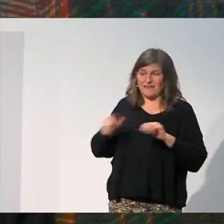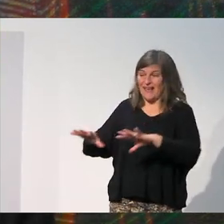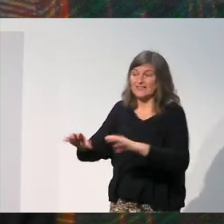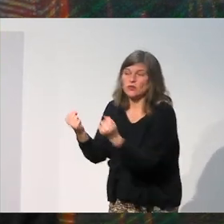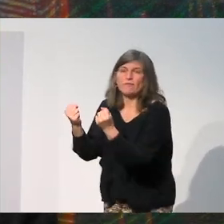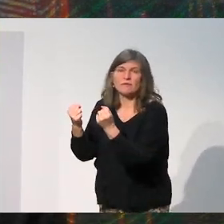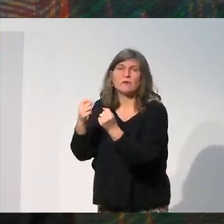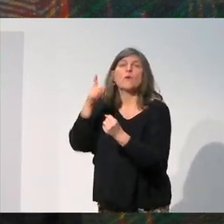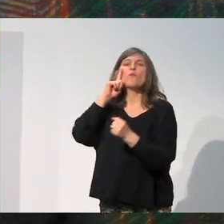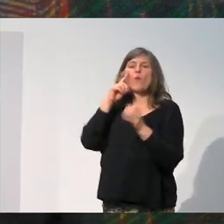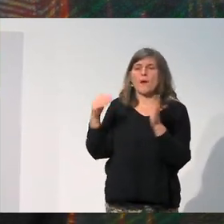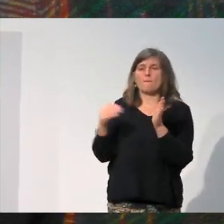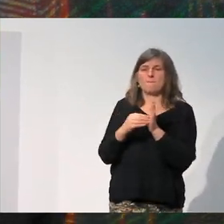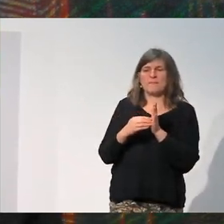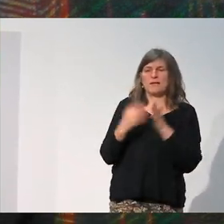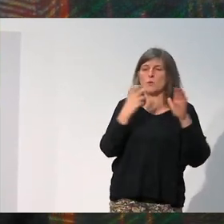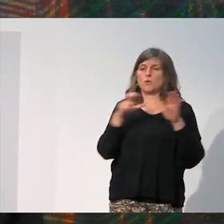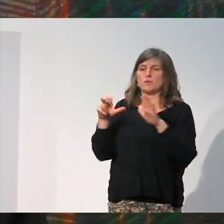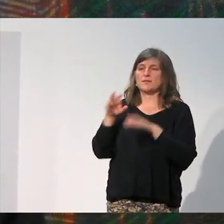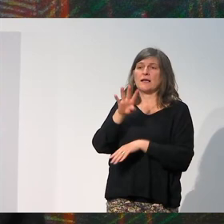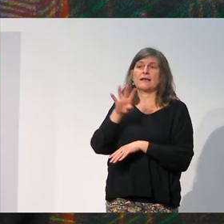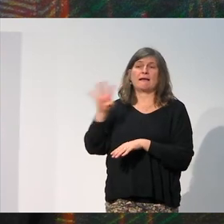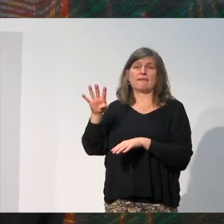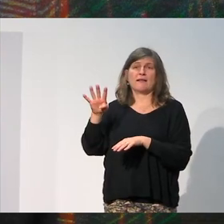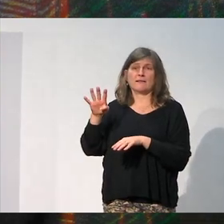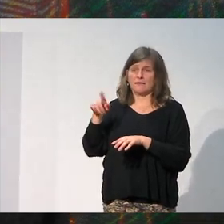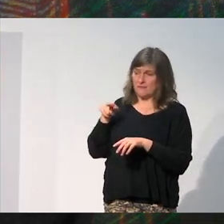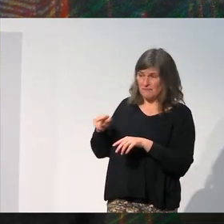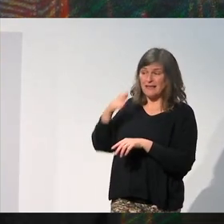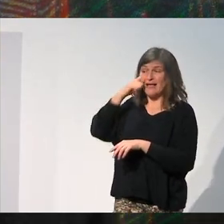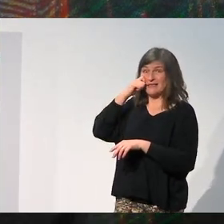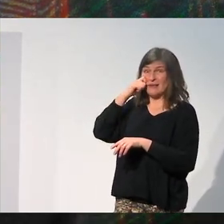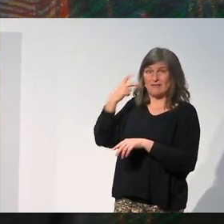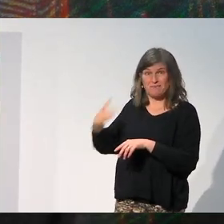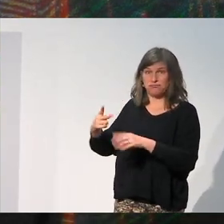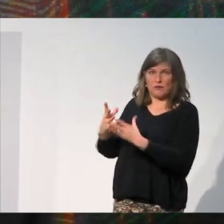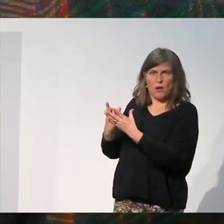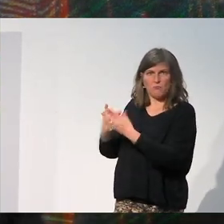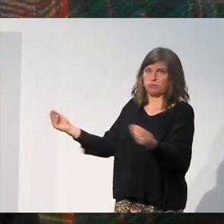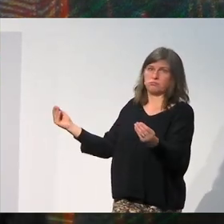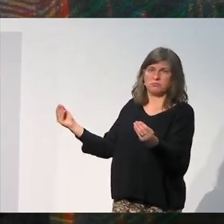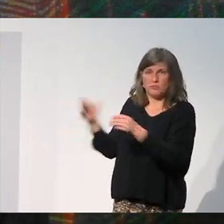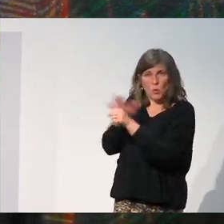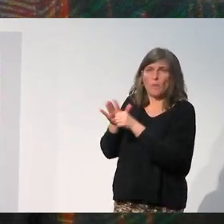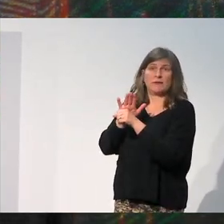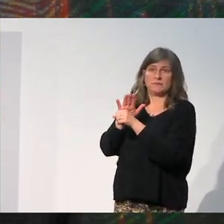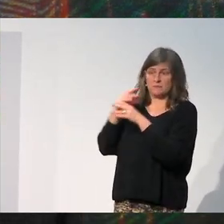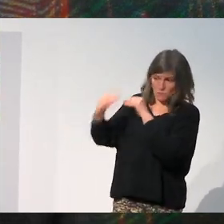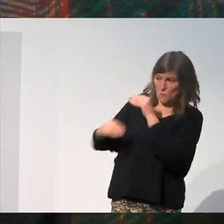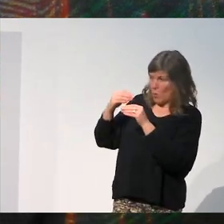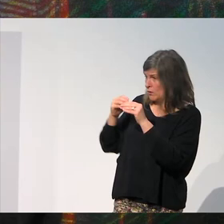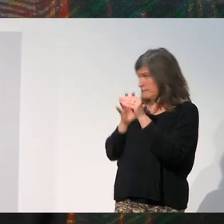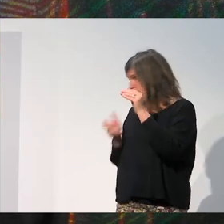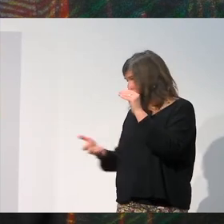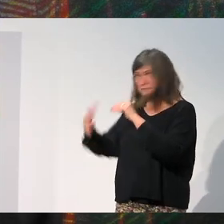avéré, puisqu'en 1844, il n'y a plus aucun grand pingouin sur Terre. Bon, ça, c'est ce qui explique pourquoi. Mais bref, il